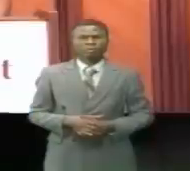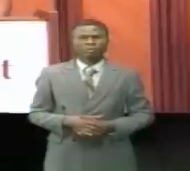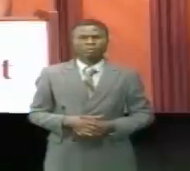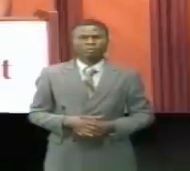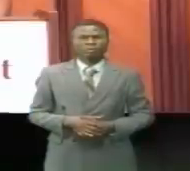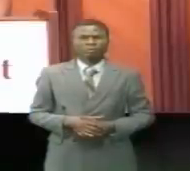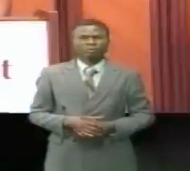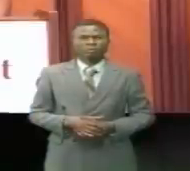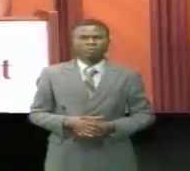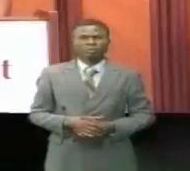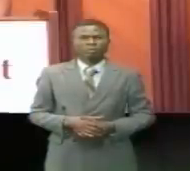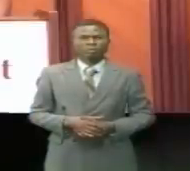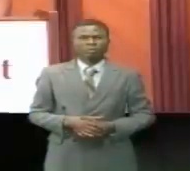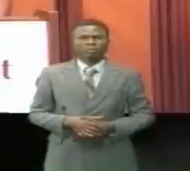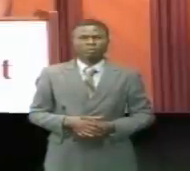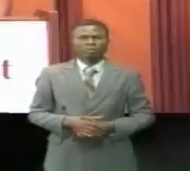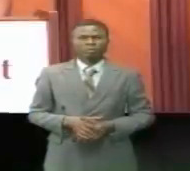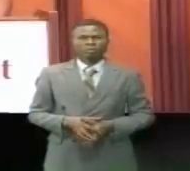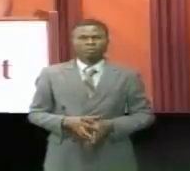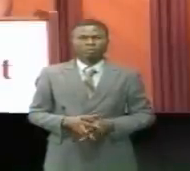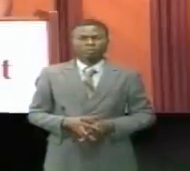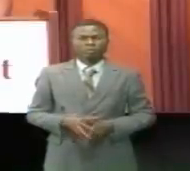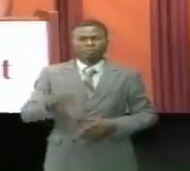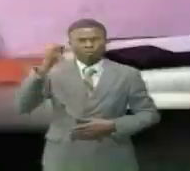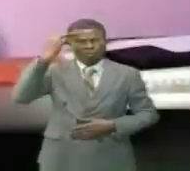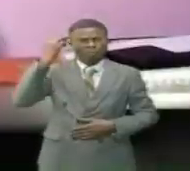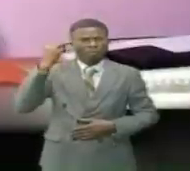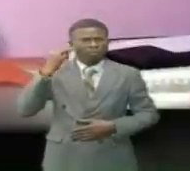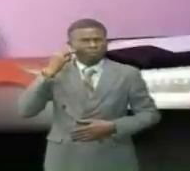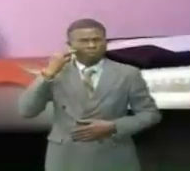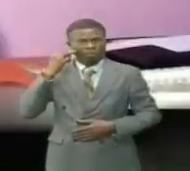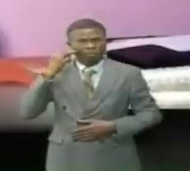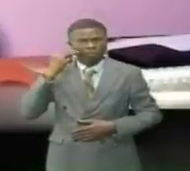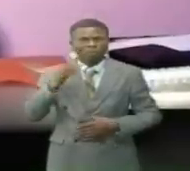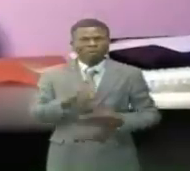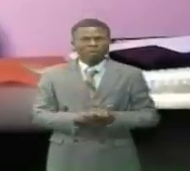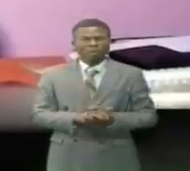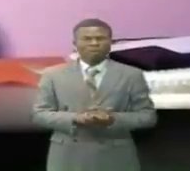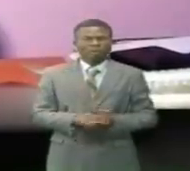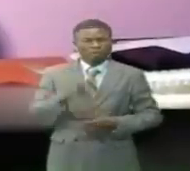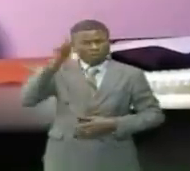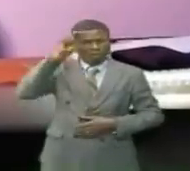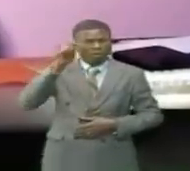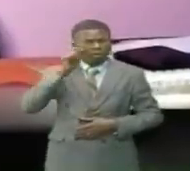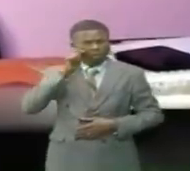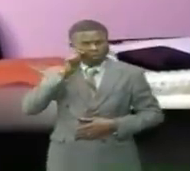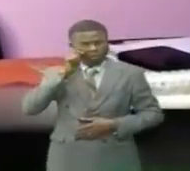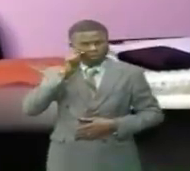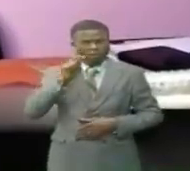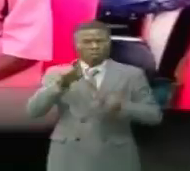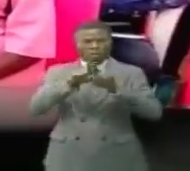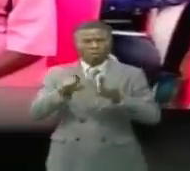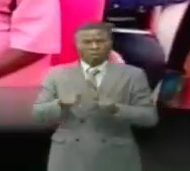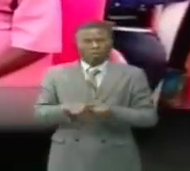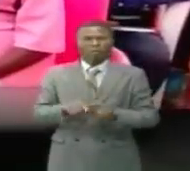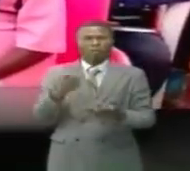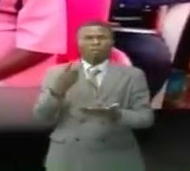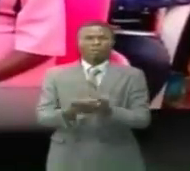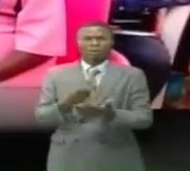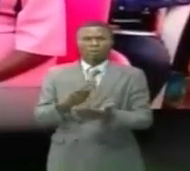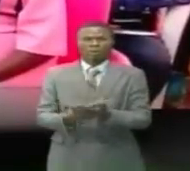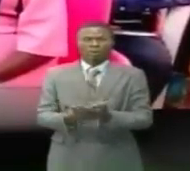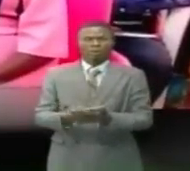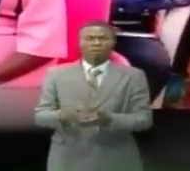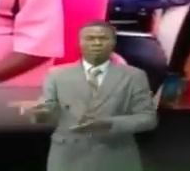Félix Tshisekedi, la ministre de la Jeunesse, des Sports, du Genre et de l'Encadrement des personnes vulnérables de